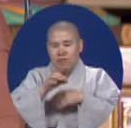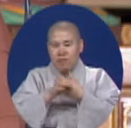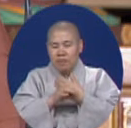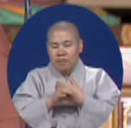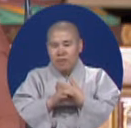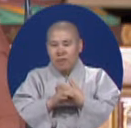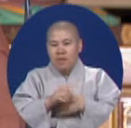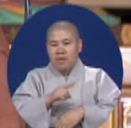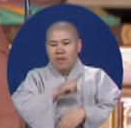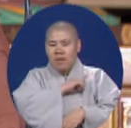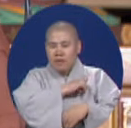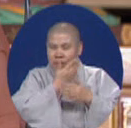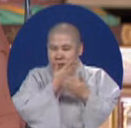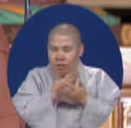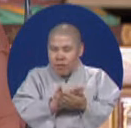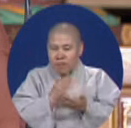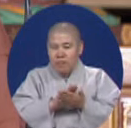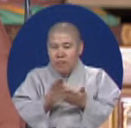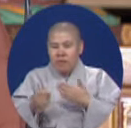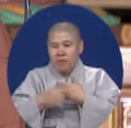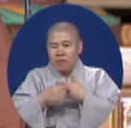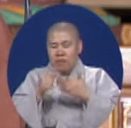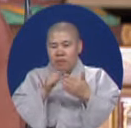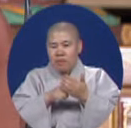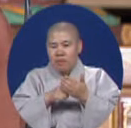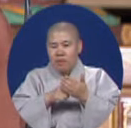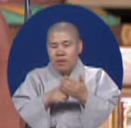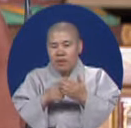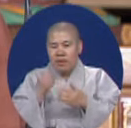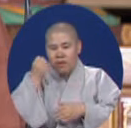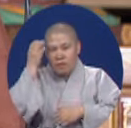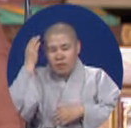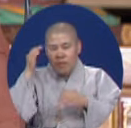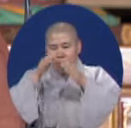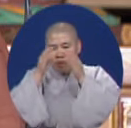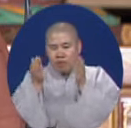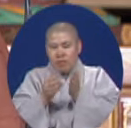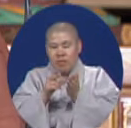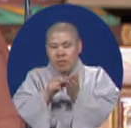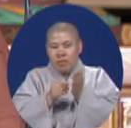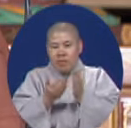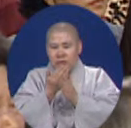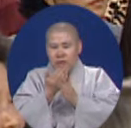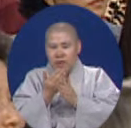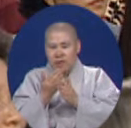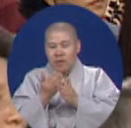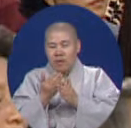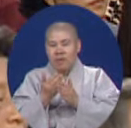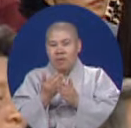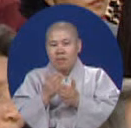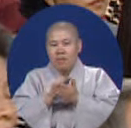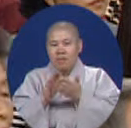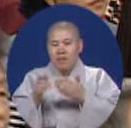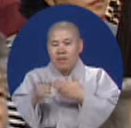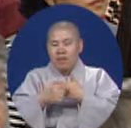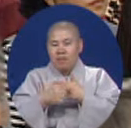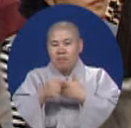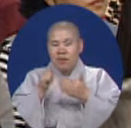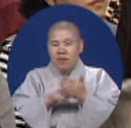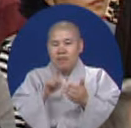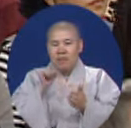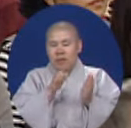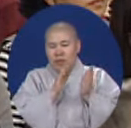아주 중요해요. 마음 하나 놓쳐서 모든 문제가 생겼으니까 마음 하나 챙겨서 모든